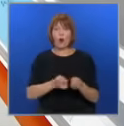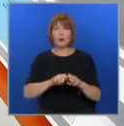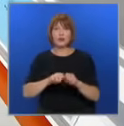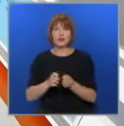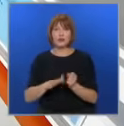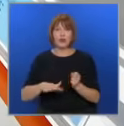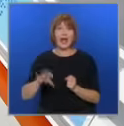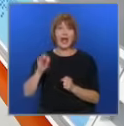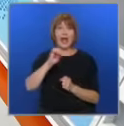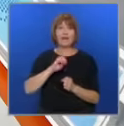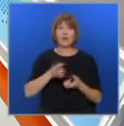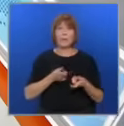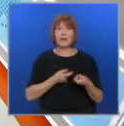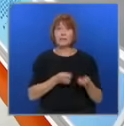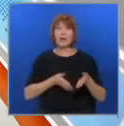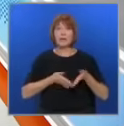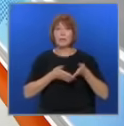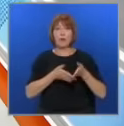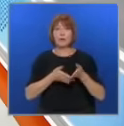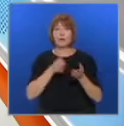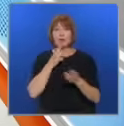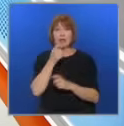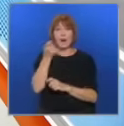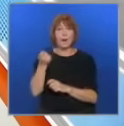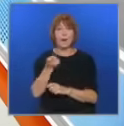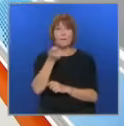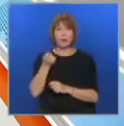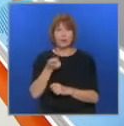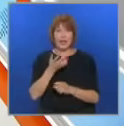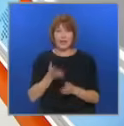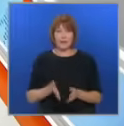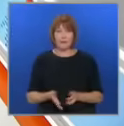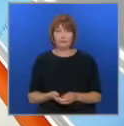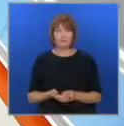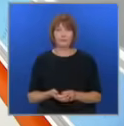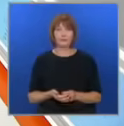страната. Европа изпрати помощ за справяне с пожарите. По света и у нас започва.